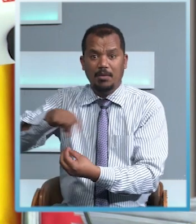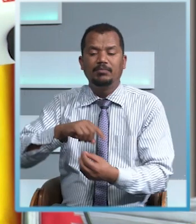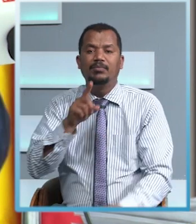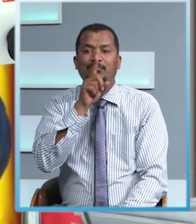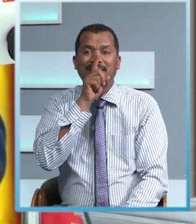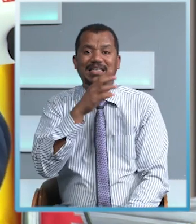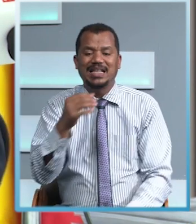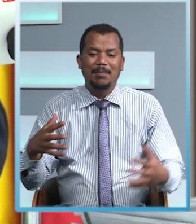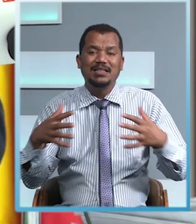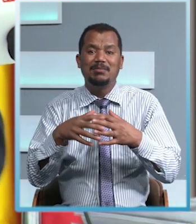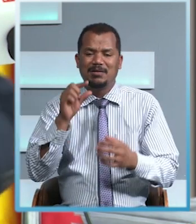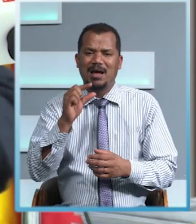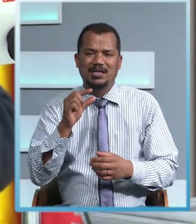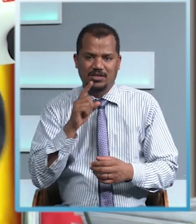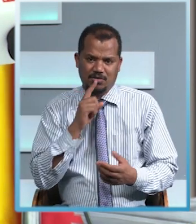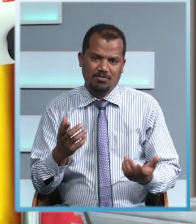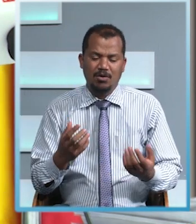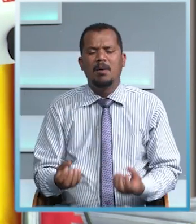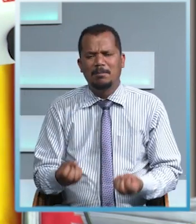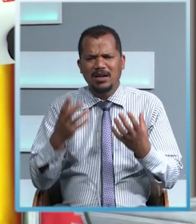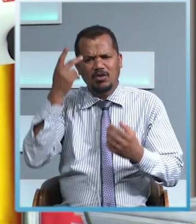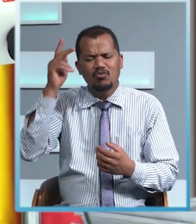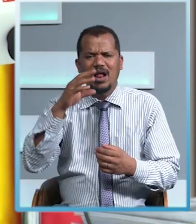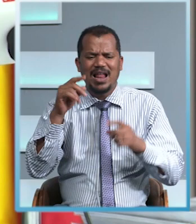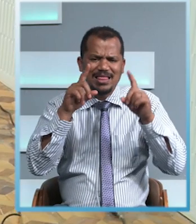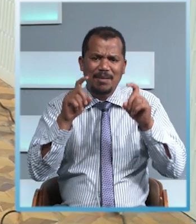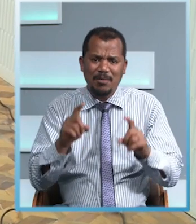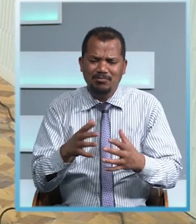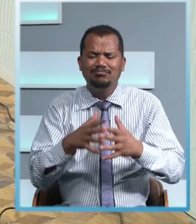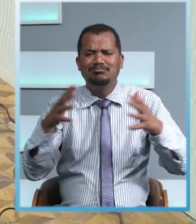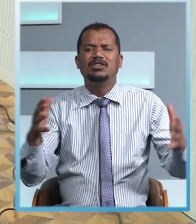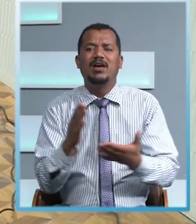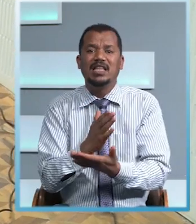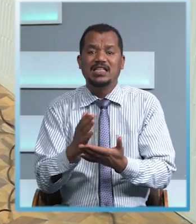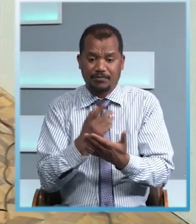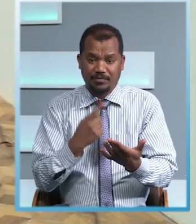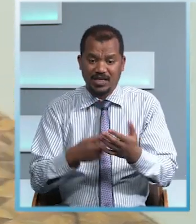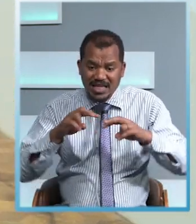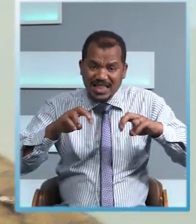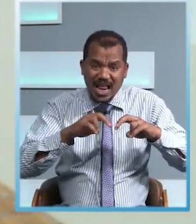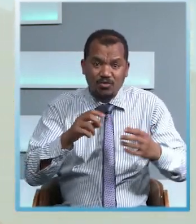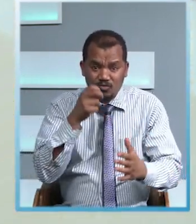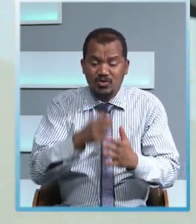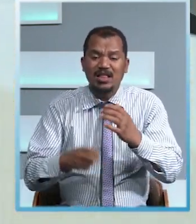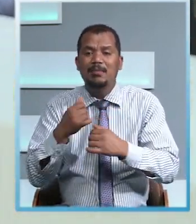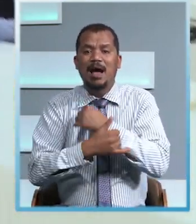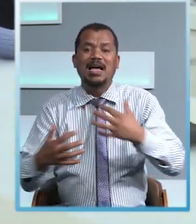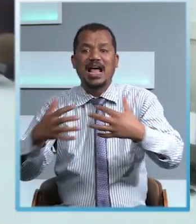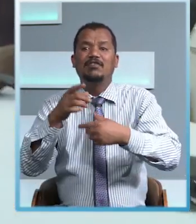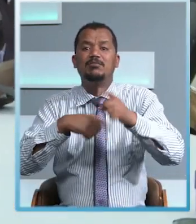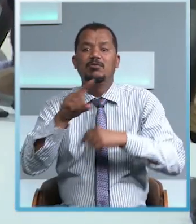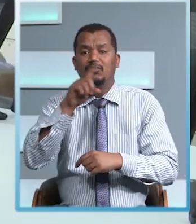አካባቢዎች በጸጥታና በትብብር ማነስ ነው ሲጠቃለል። በርካታ ምሁራንና ተመራማሪዎች በስፋት የተሳተፉበት ይህ የጥናት ውጤት በአገር